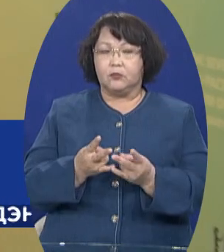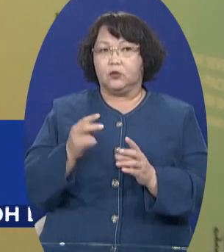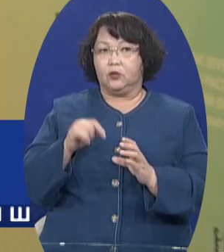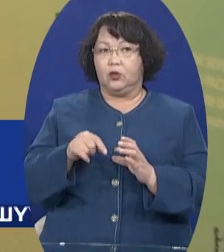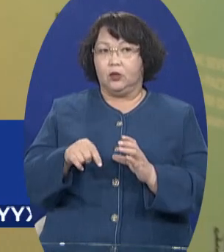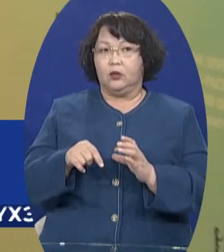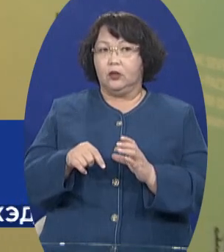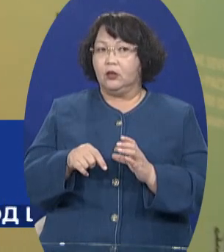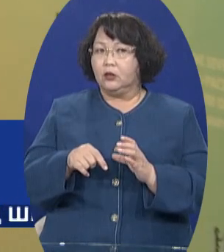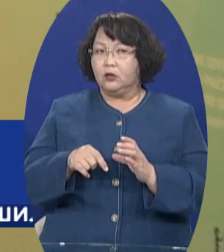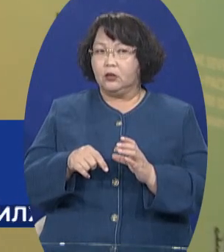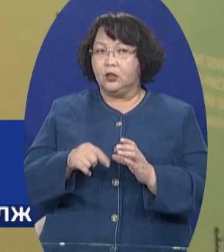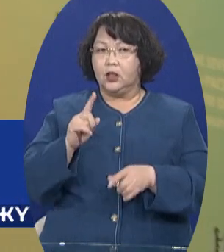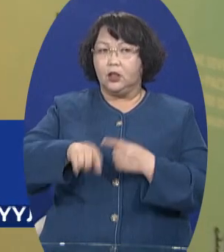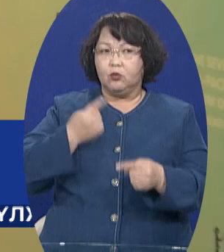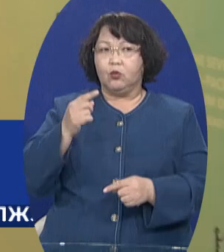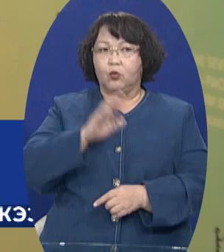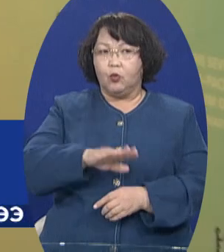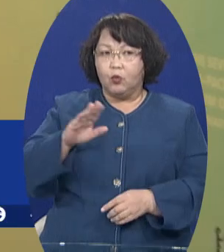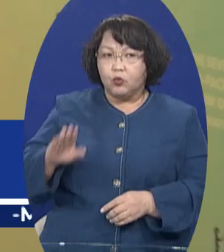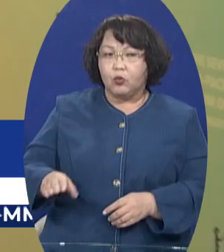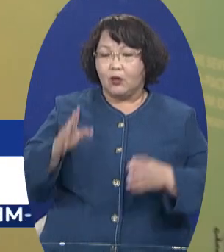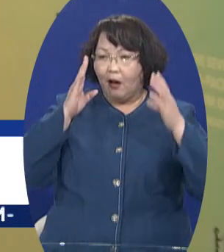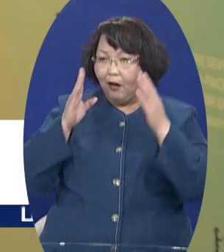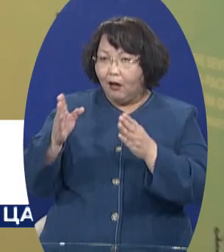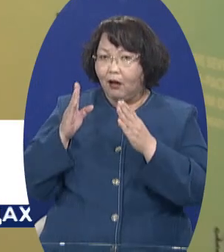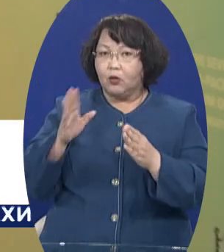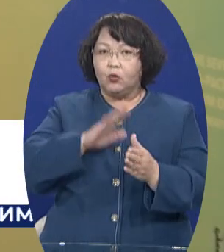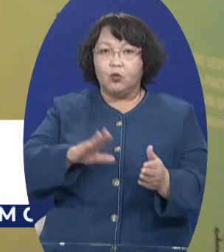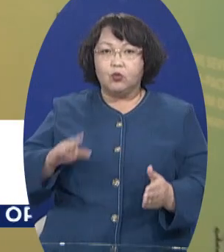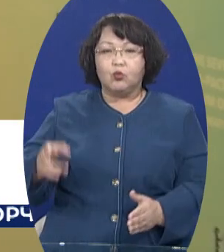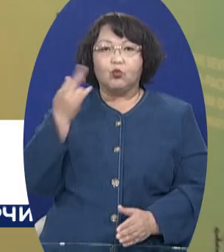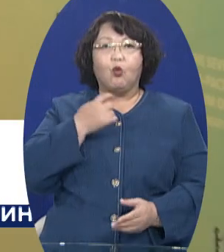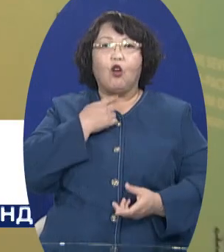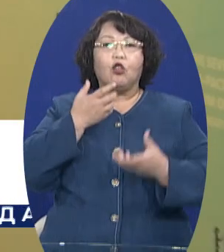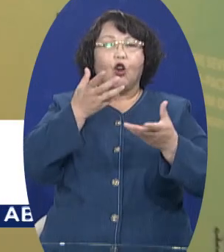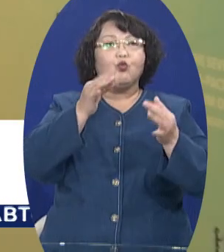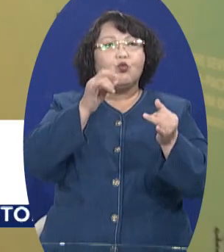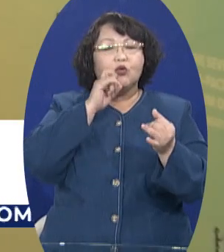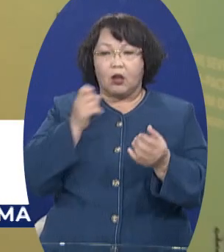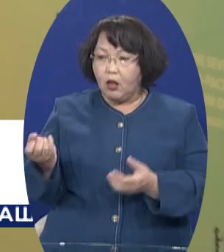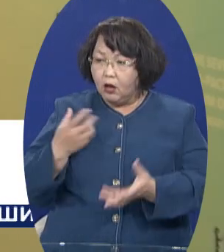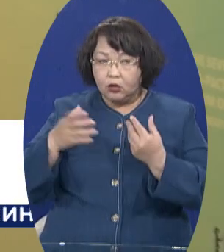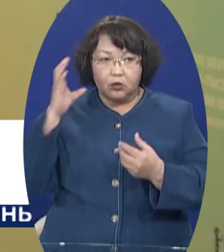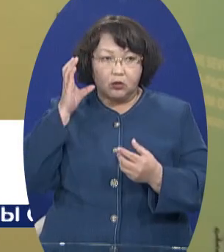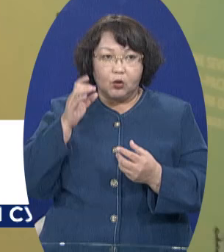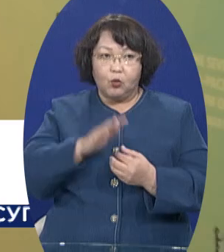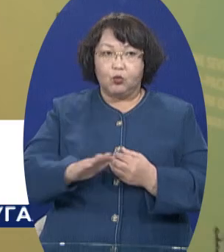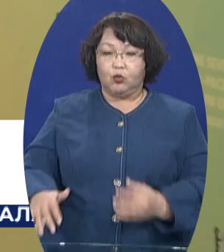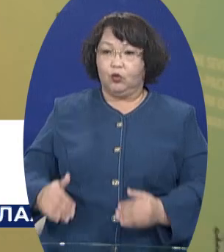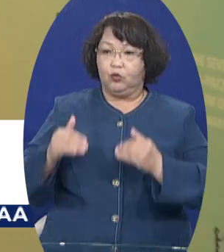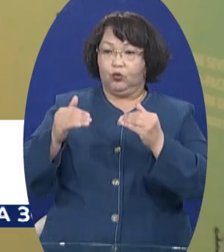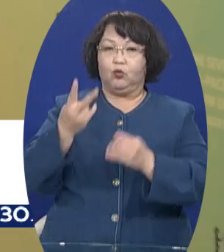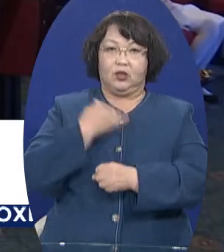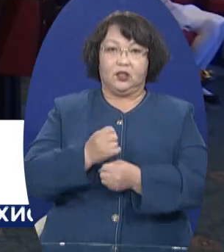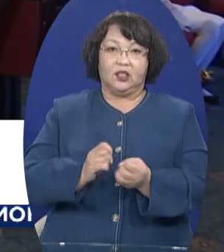ингээд шийдэгдэхгүй. Тэгэхээр илүү хүүхдийн масс руугаа арсан олон олноор хүүхдээ хөгжүүлэхин чиглэлээр ингэж үйл ажиллагаа зохион байгуулчих ёстой